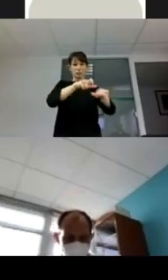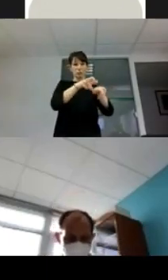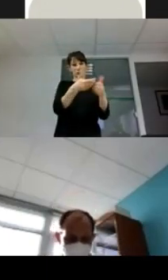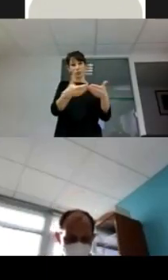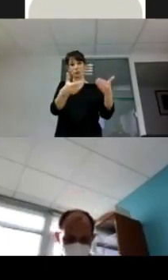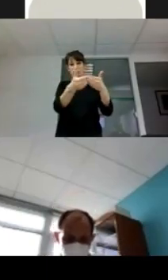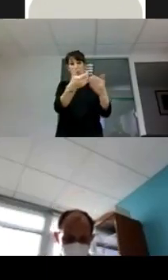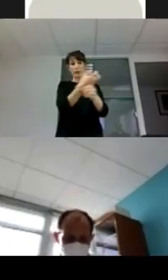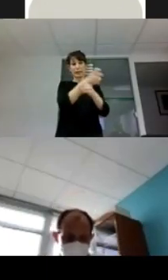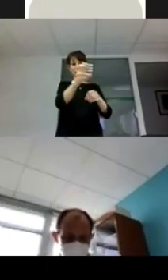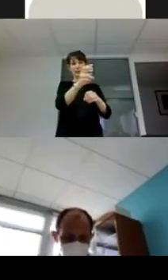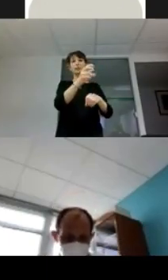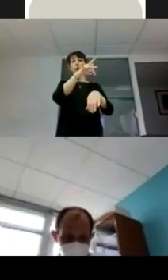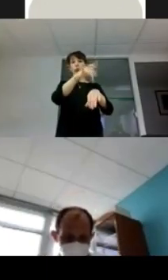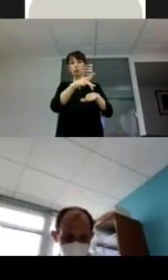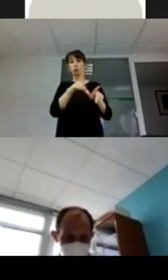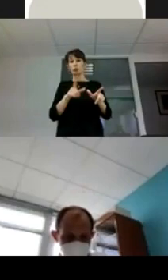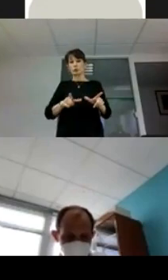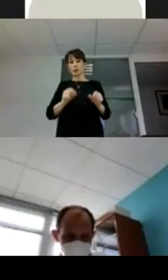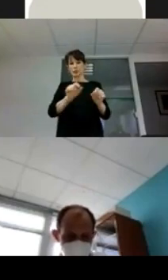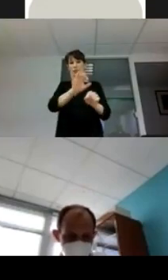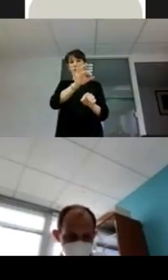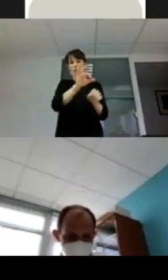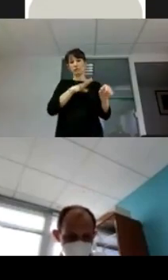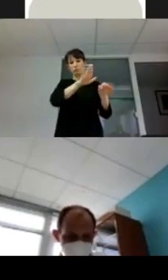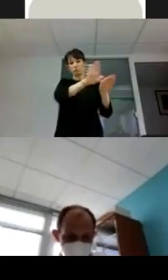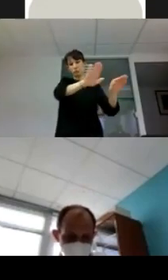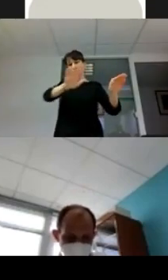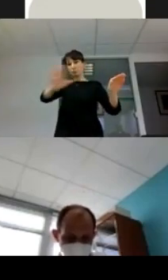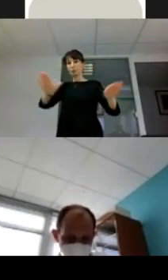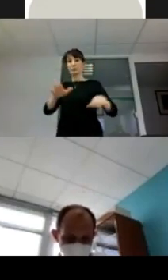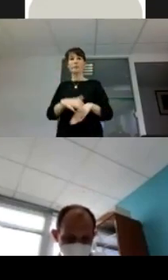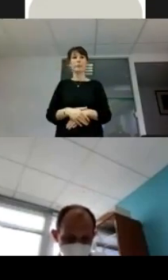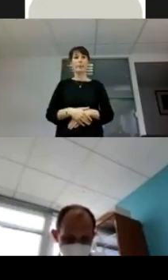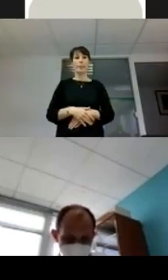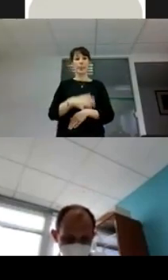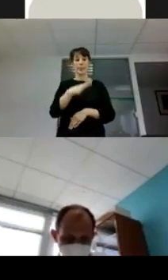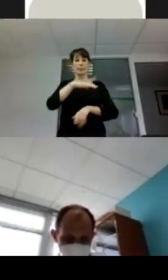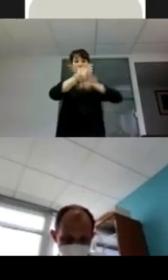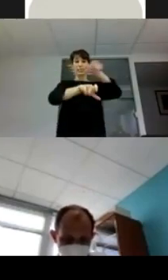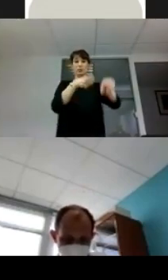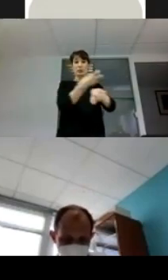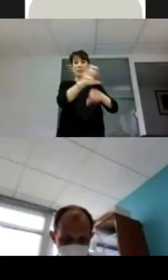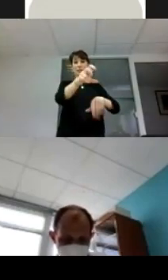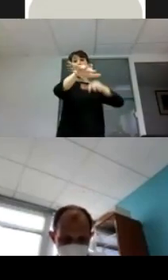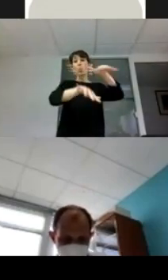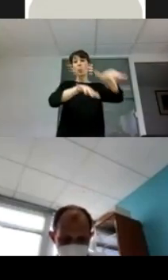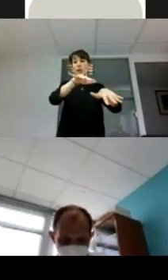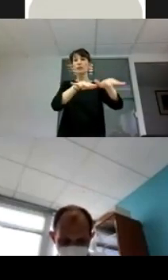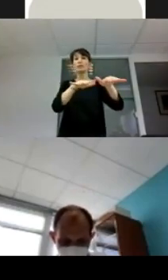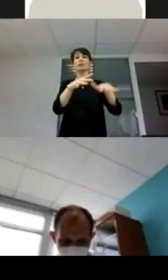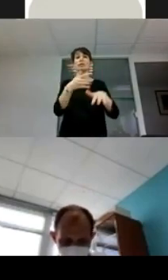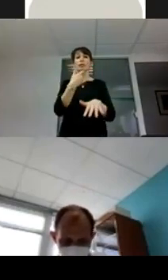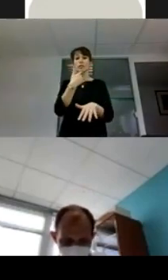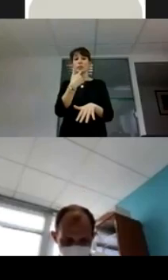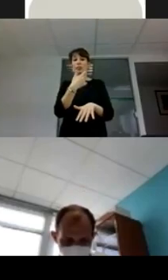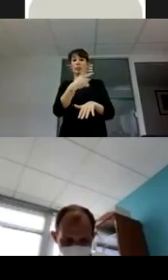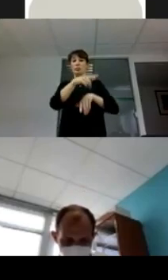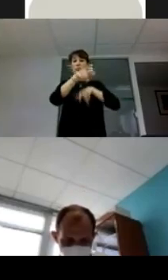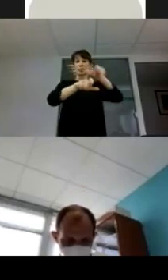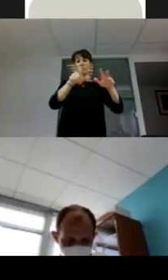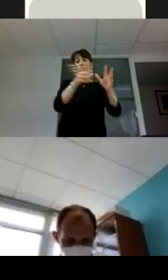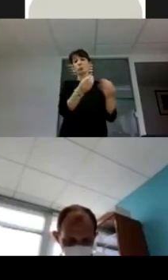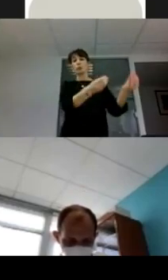on a établi différents types de populations à risque de développer un cancer du côlon. Le risque moyen,